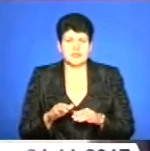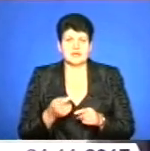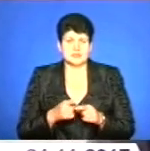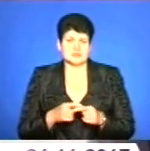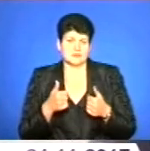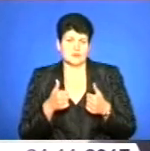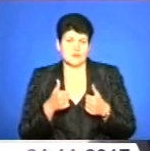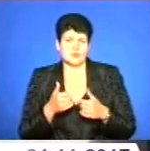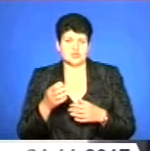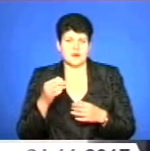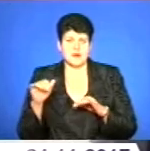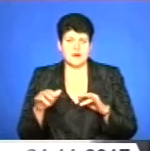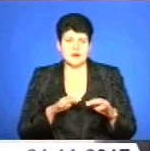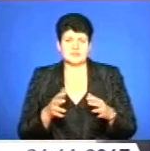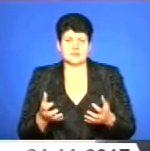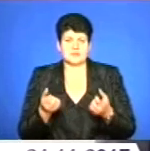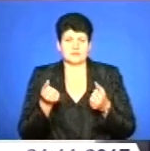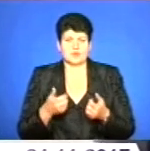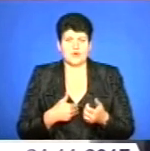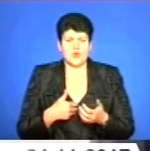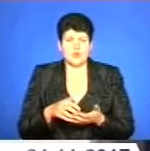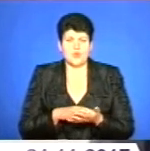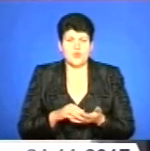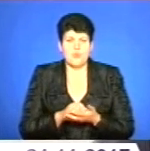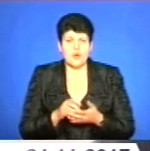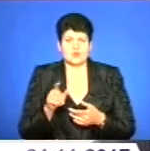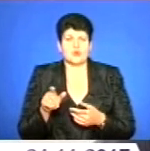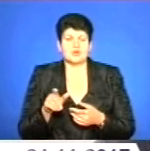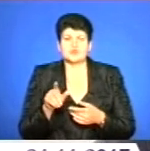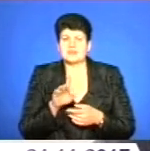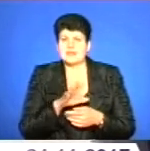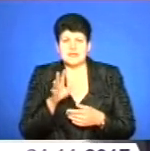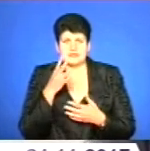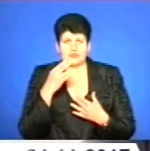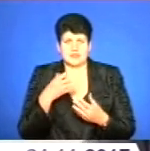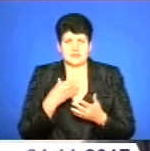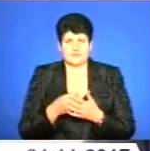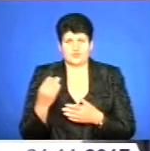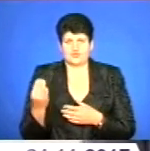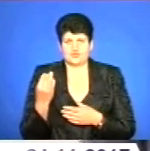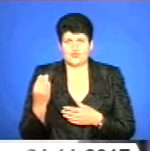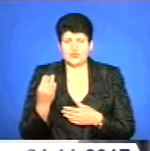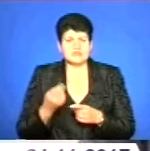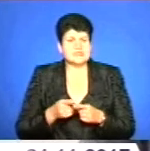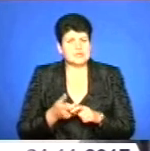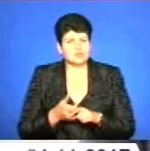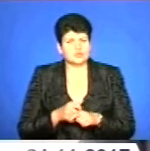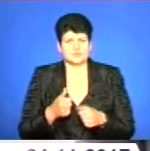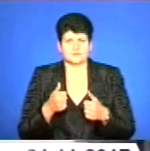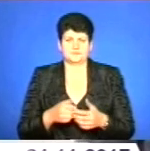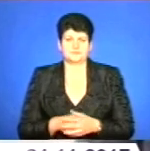хороша акція, як підтримку Голодомору, щоб не забувати про свою історію. Це дуже хороша